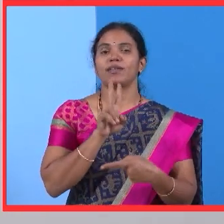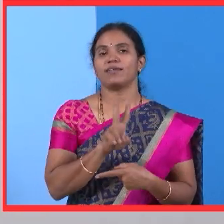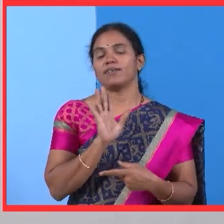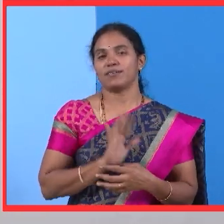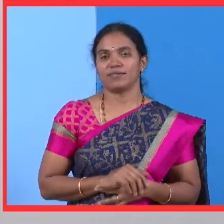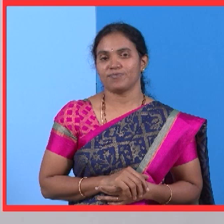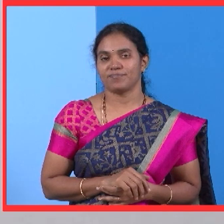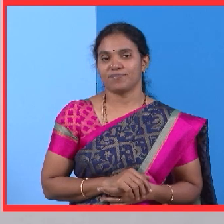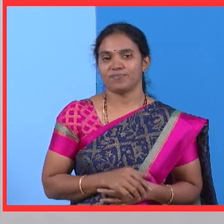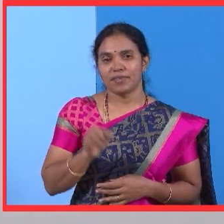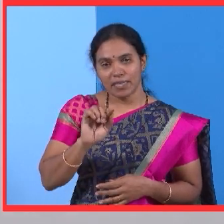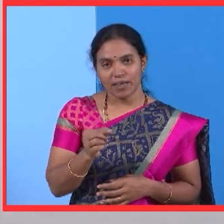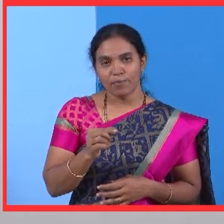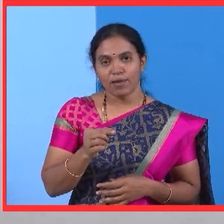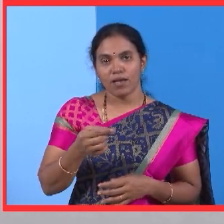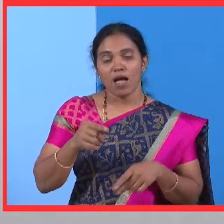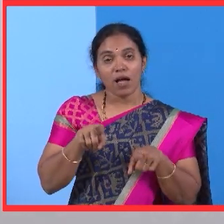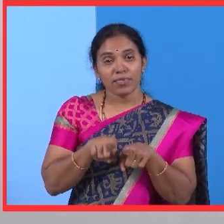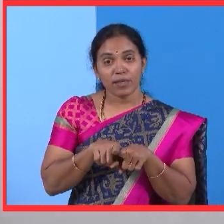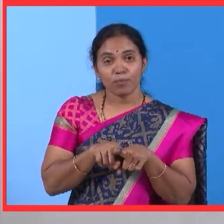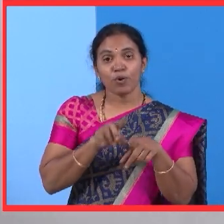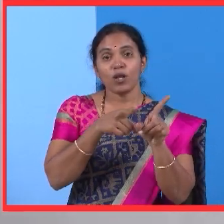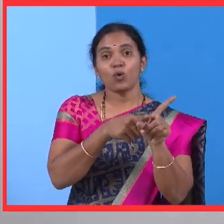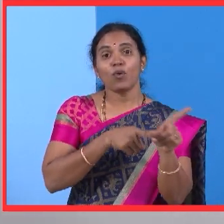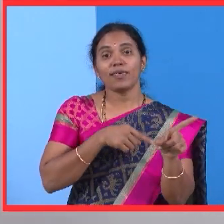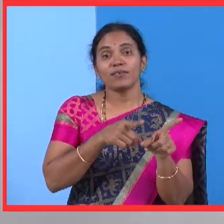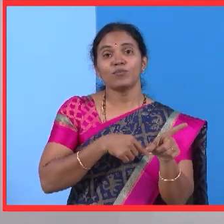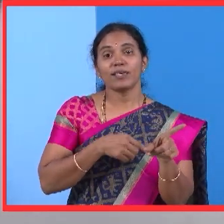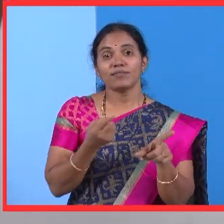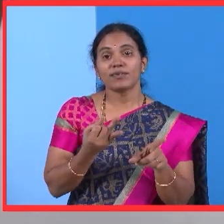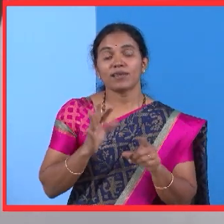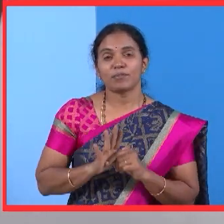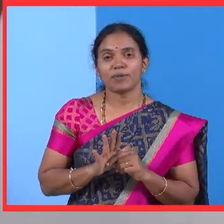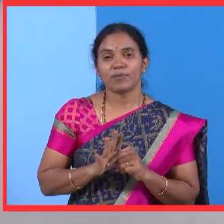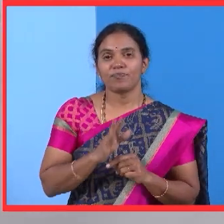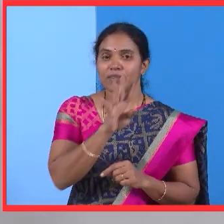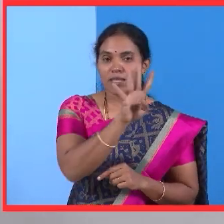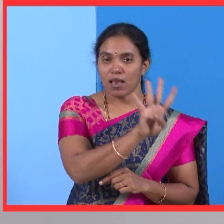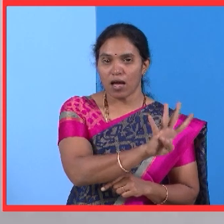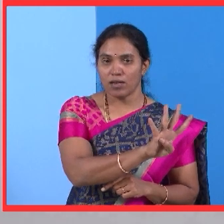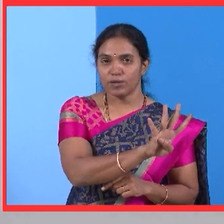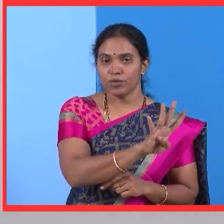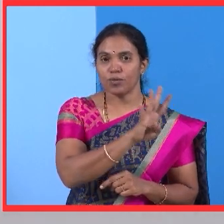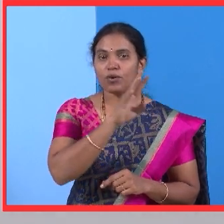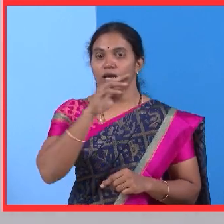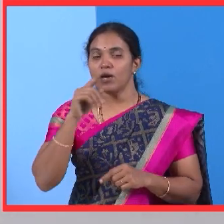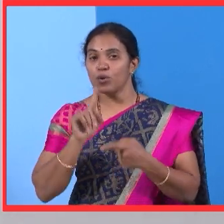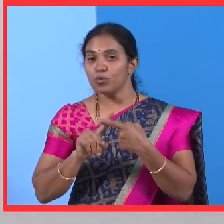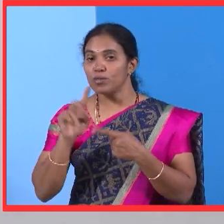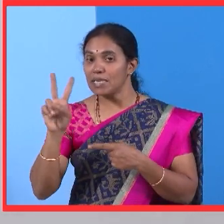கமா அடுத்தது இதே மாதிரி ஒய்யாய தொலைவை கணக்கிடலாம் 4 பிளஸ் 2 மைனஸ் 3